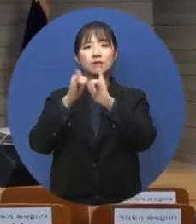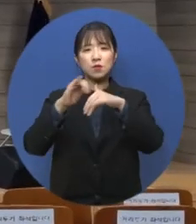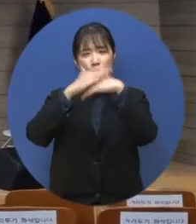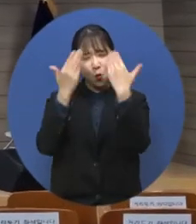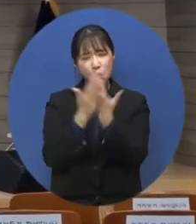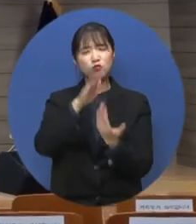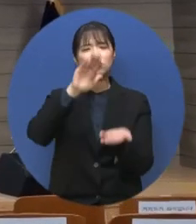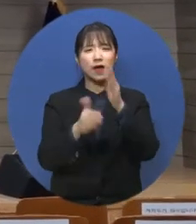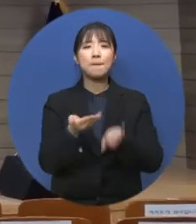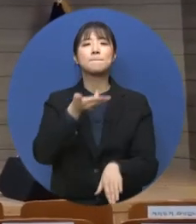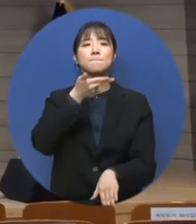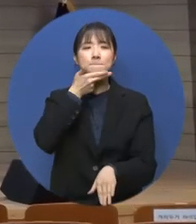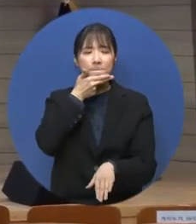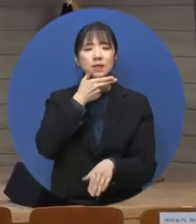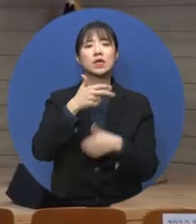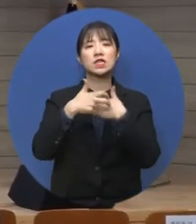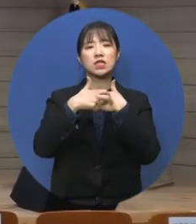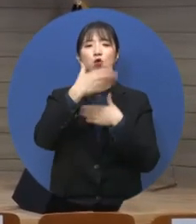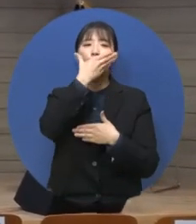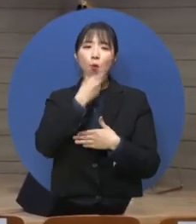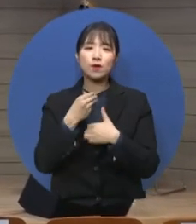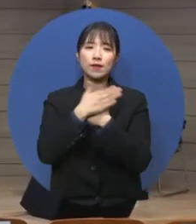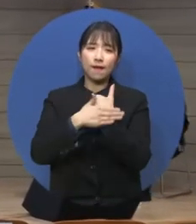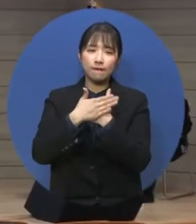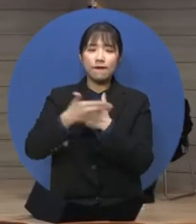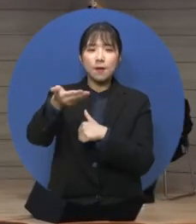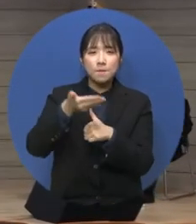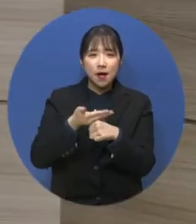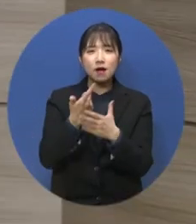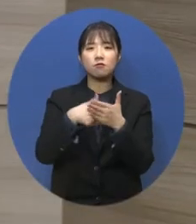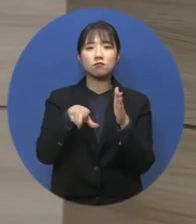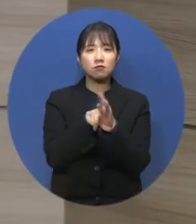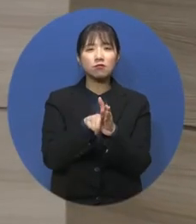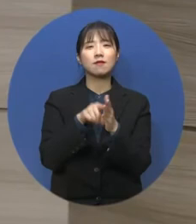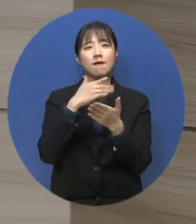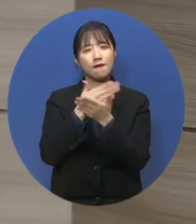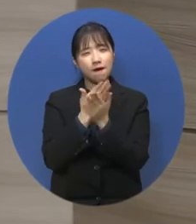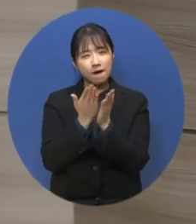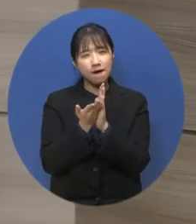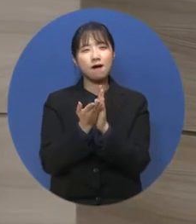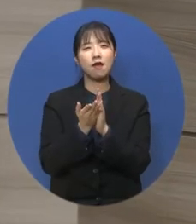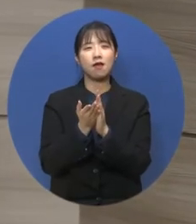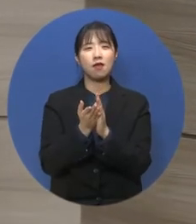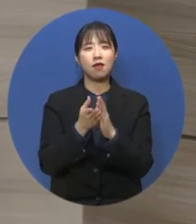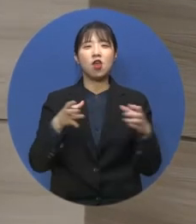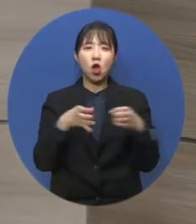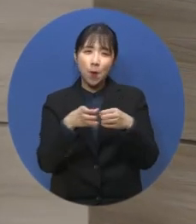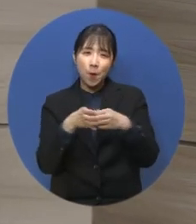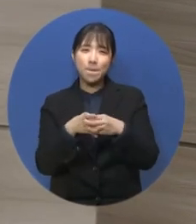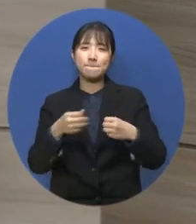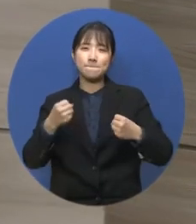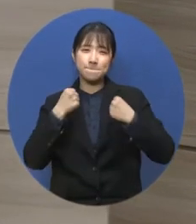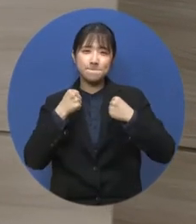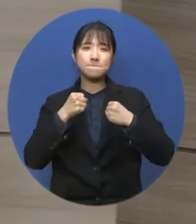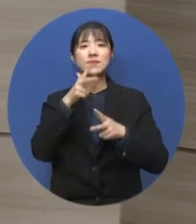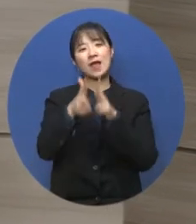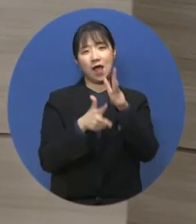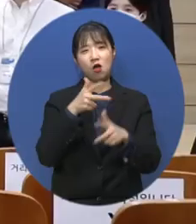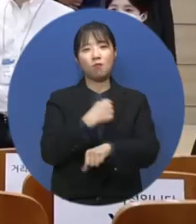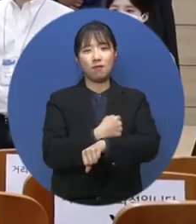차별 없는 의료복지 혜택을 받을 수 있도록 다양한 협력 사업에 나설